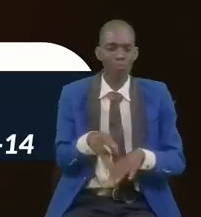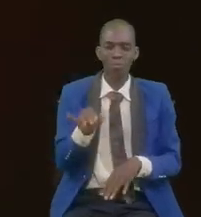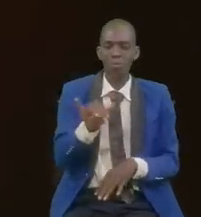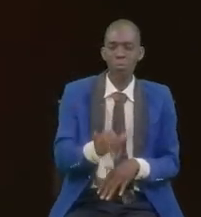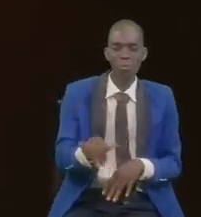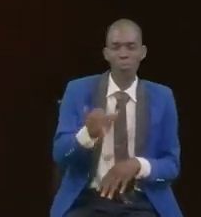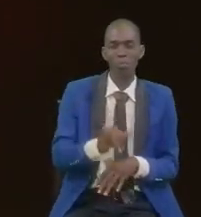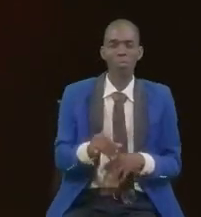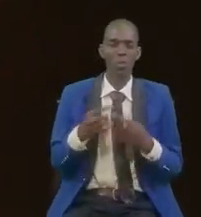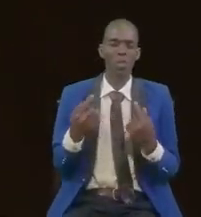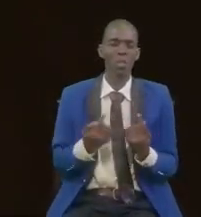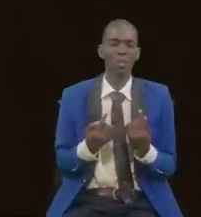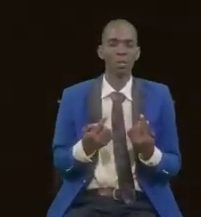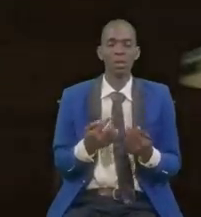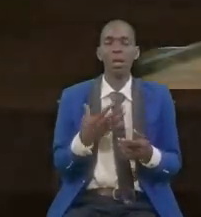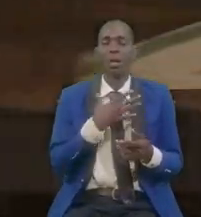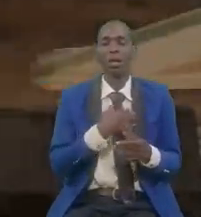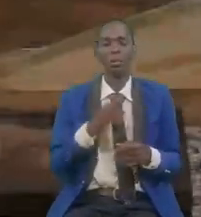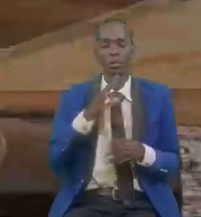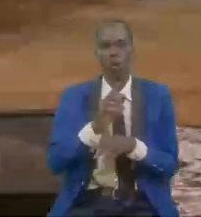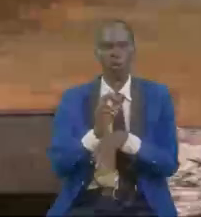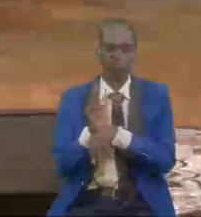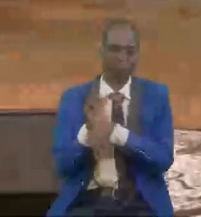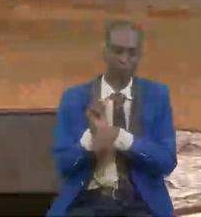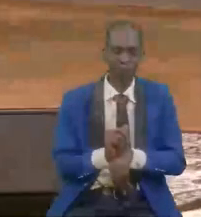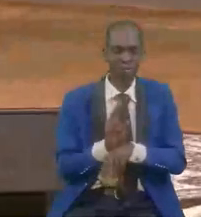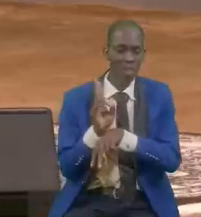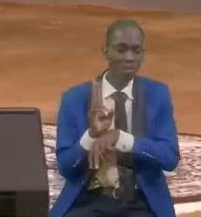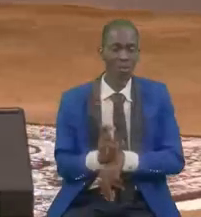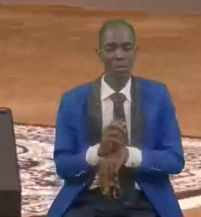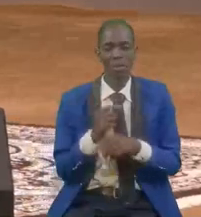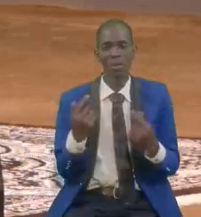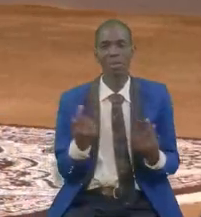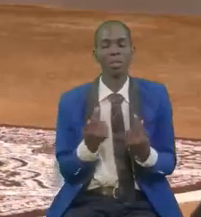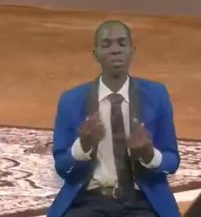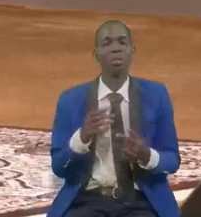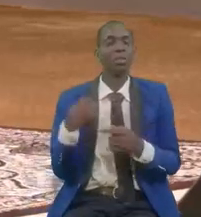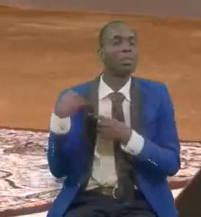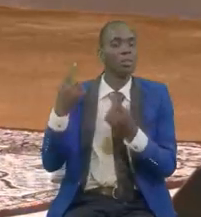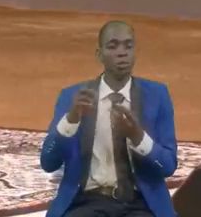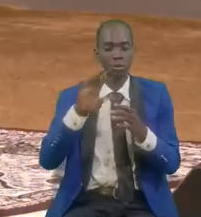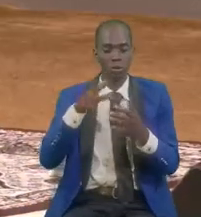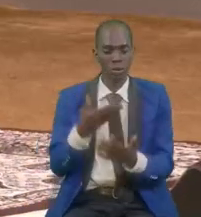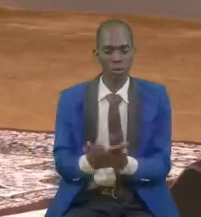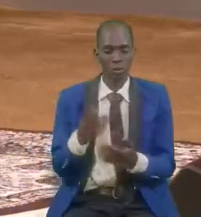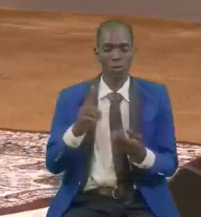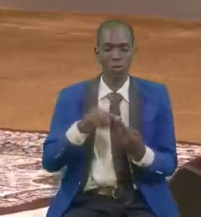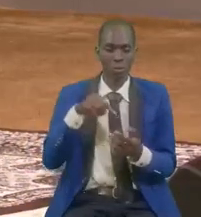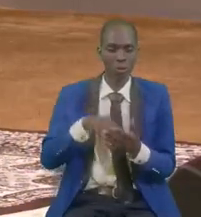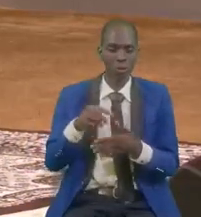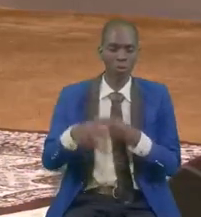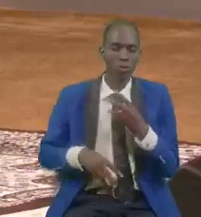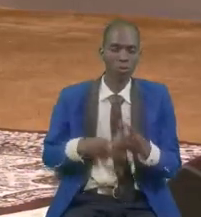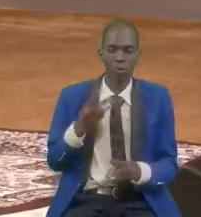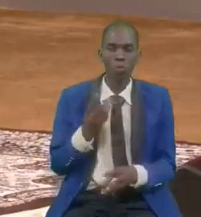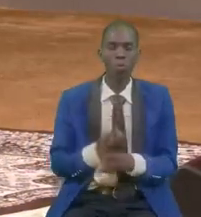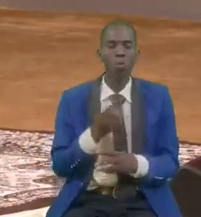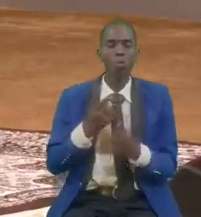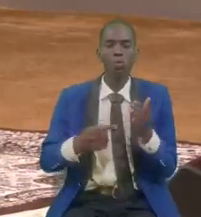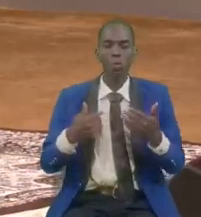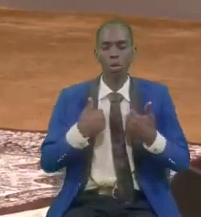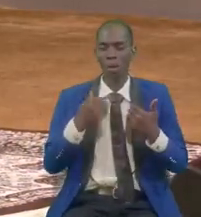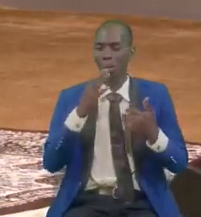iniquités habituelles. C'est ce qu'on fait. C'est ce que tu fais depuis que tu es venu dans ce monde. C'est ce que tu as copié des